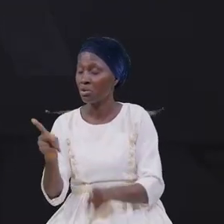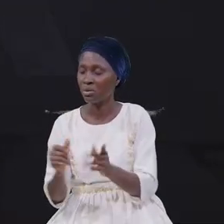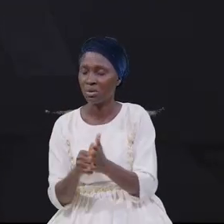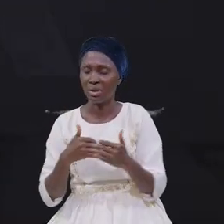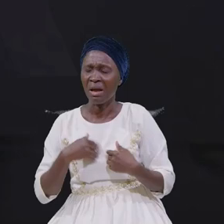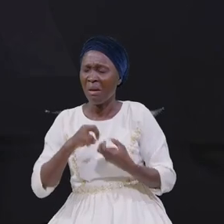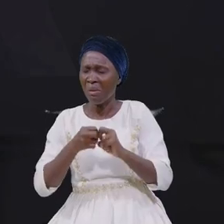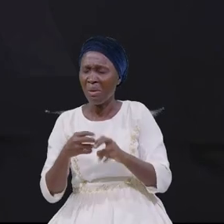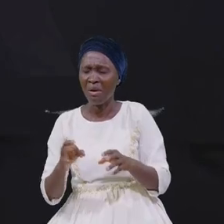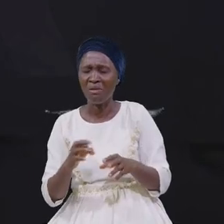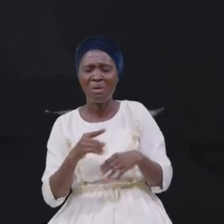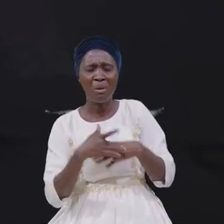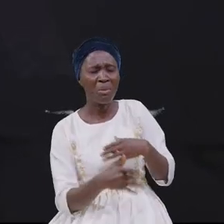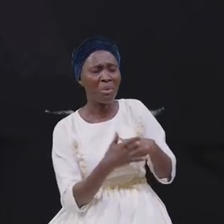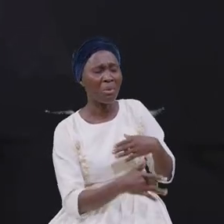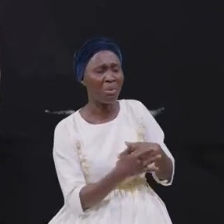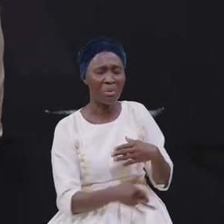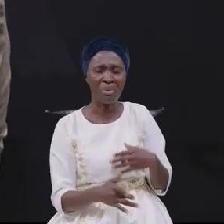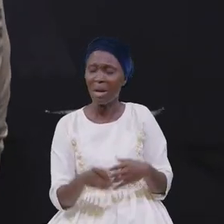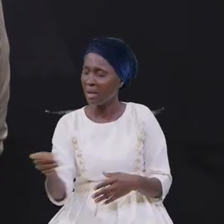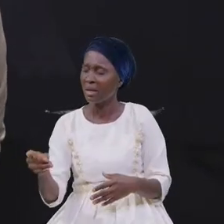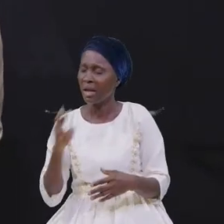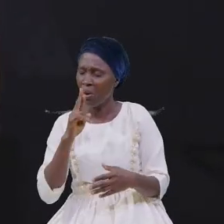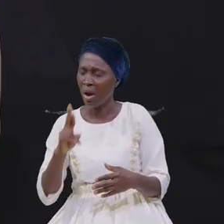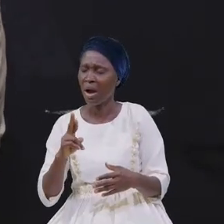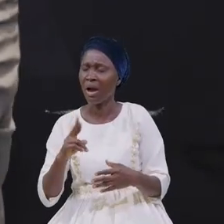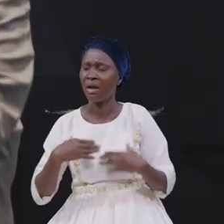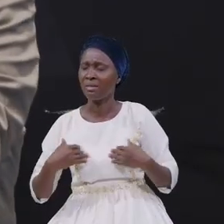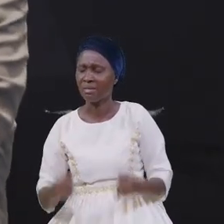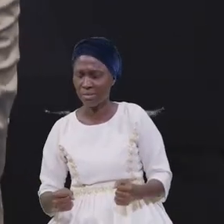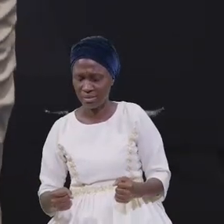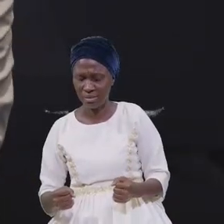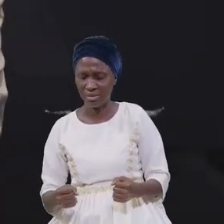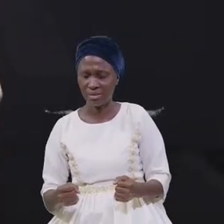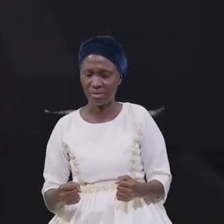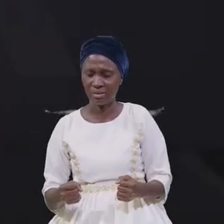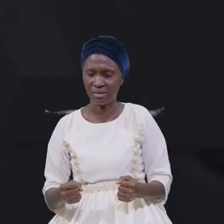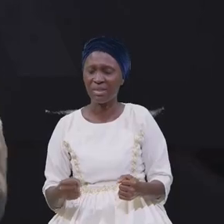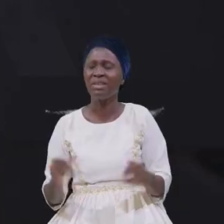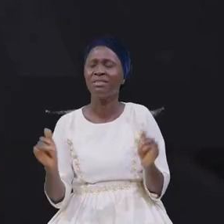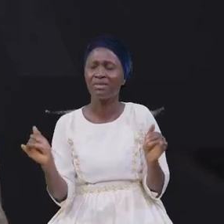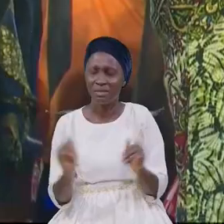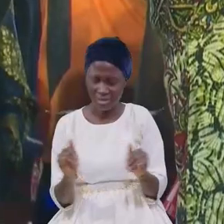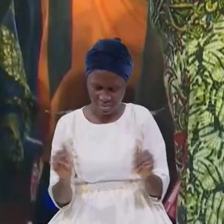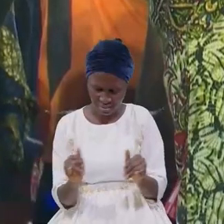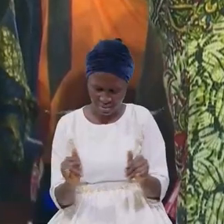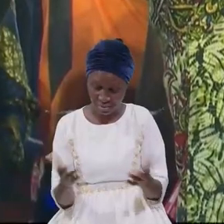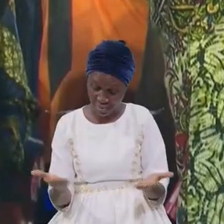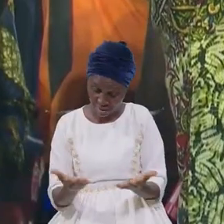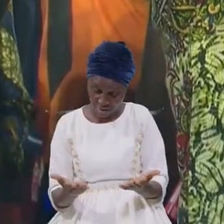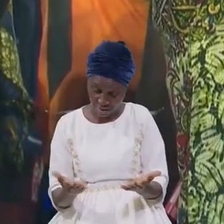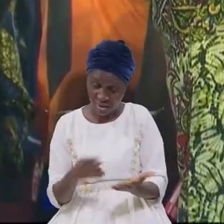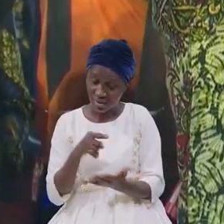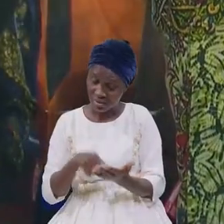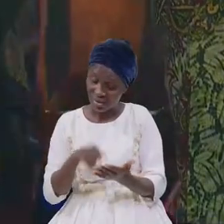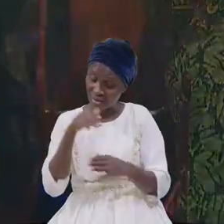ont la perte de sang étaient guéris, étaient délivrés. Ici, ce soir,